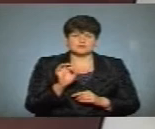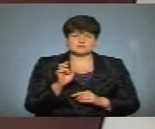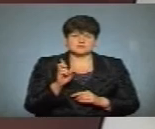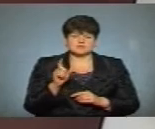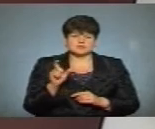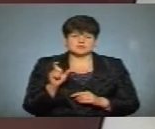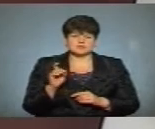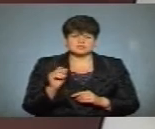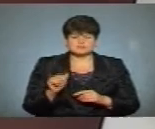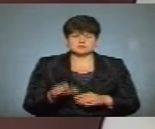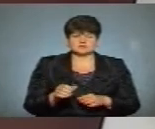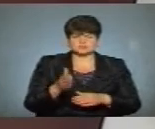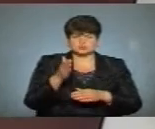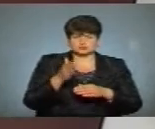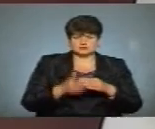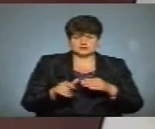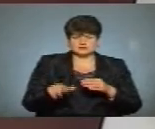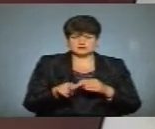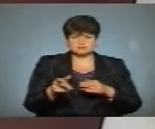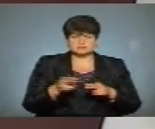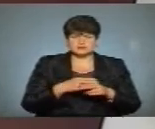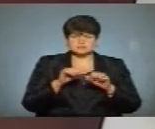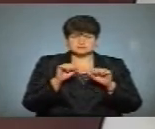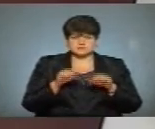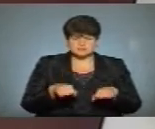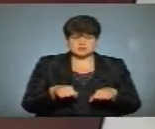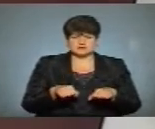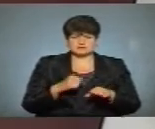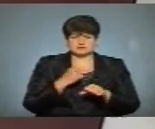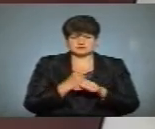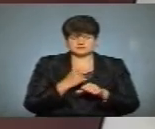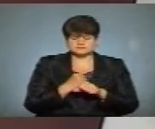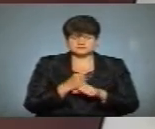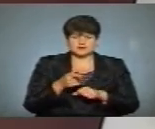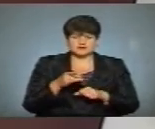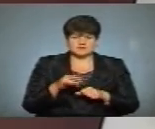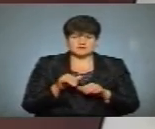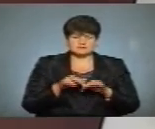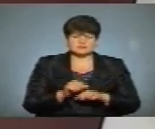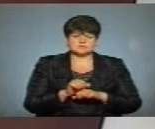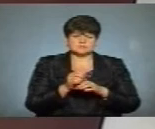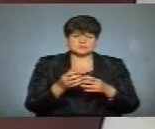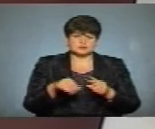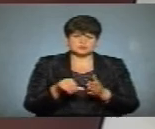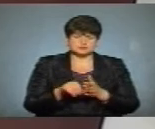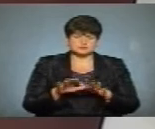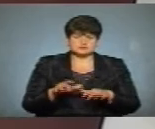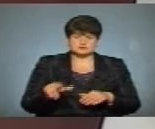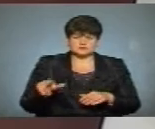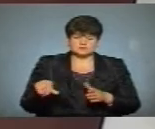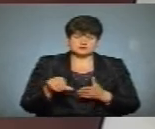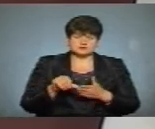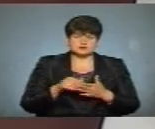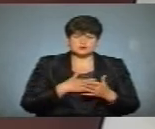перегородив річку без права на користування землею та мостом, на якому спорудили греблю. В акції протесту взяли участь місцеві жителі та